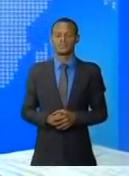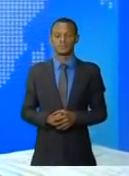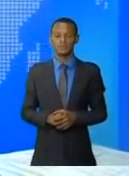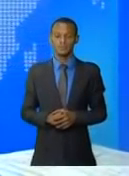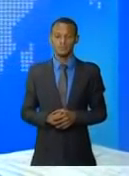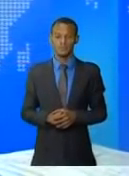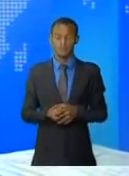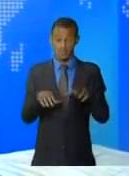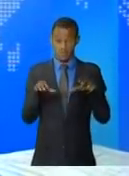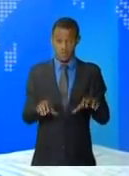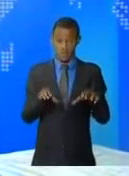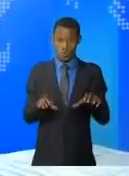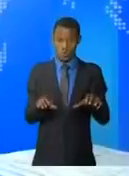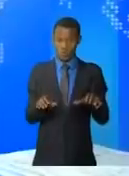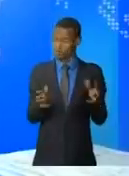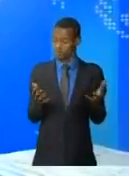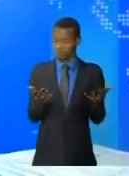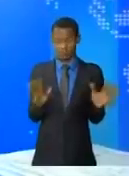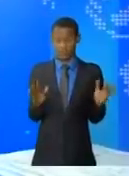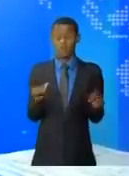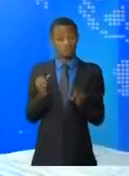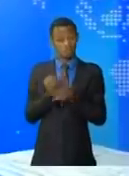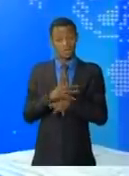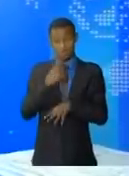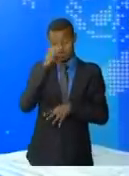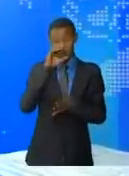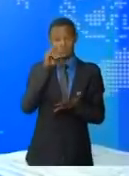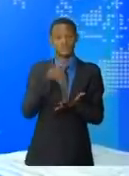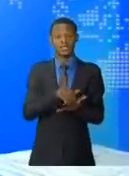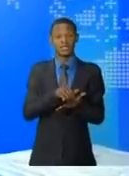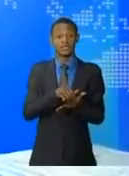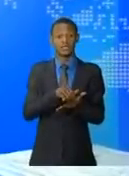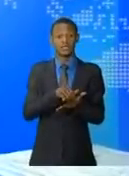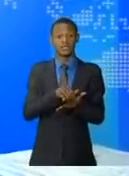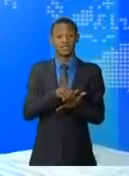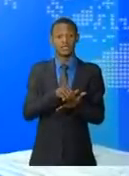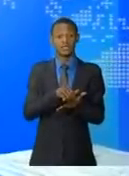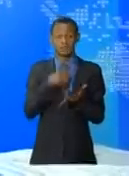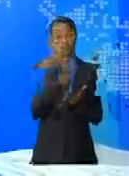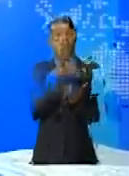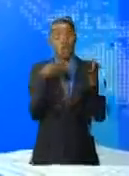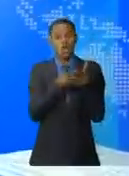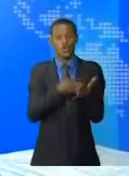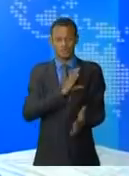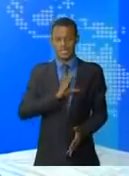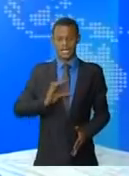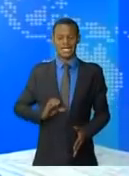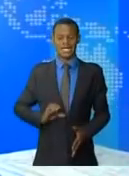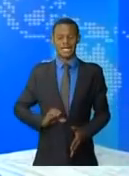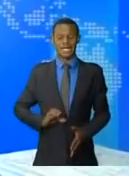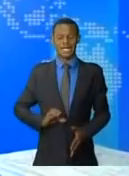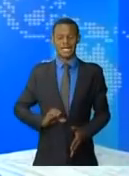a désormais un centre national de lutte contre le cancer. Il est situé au sein des cliniques de Kinshasa